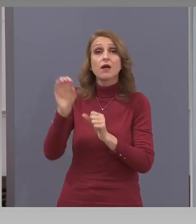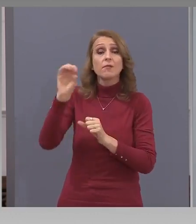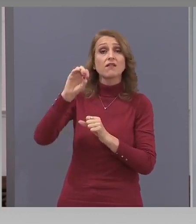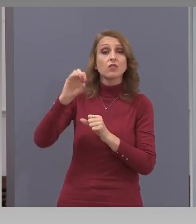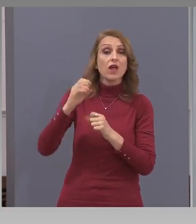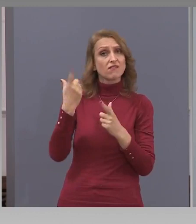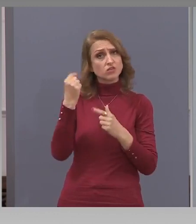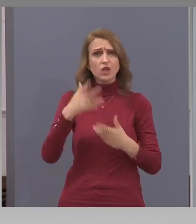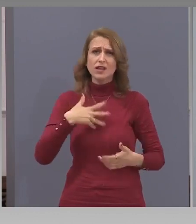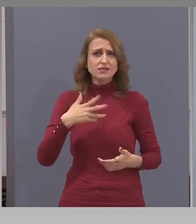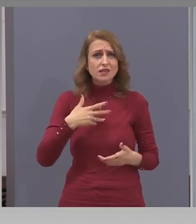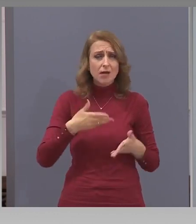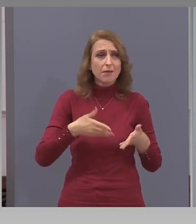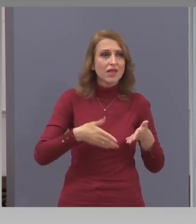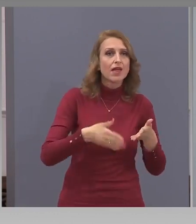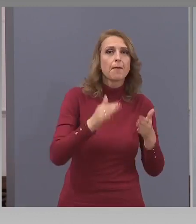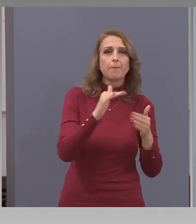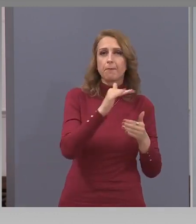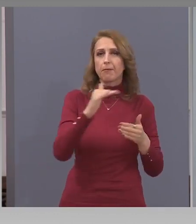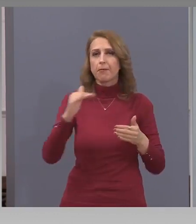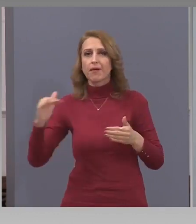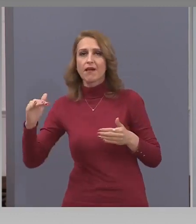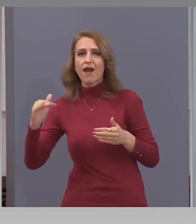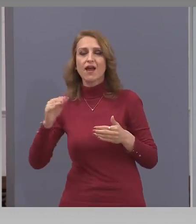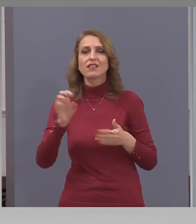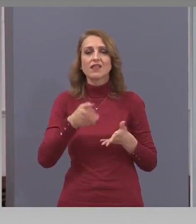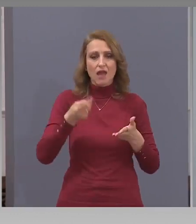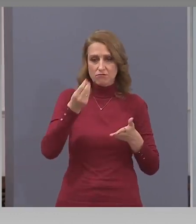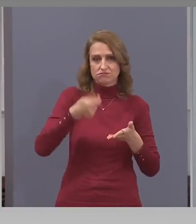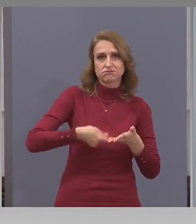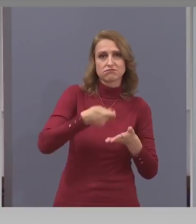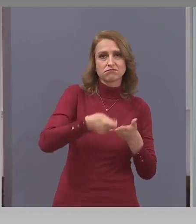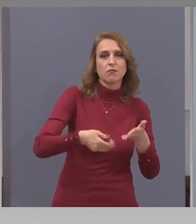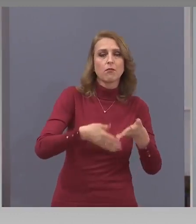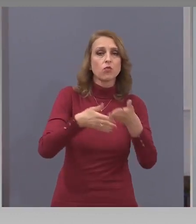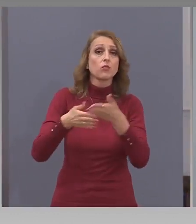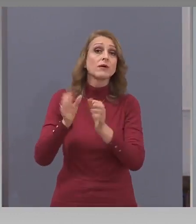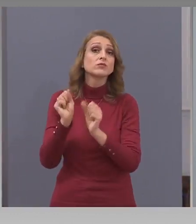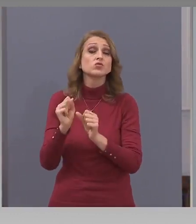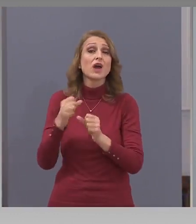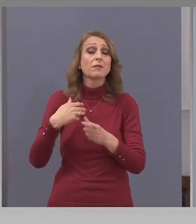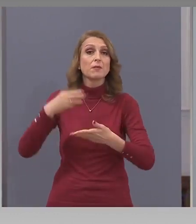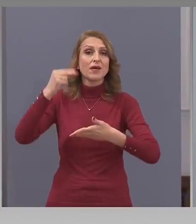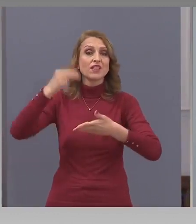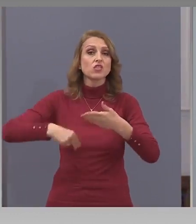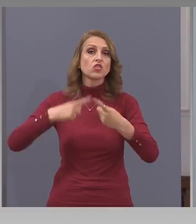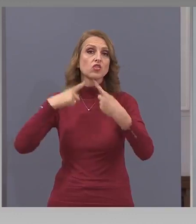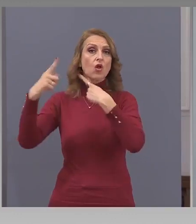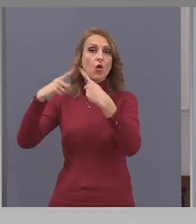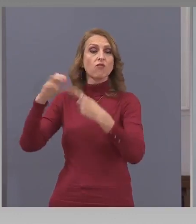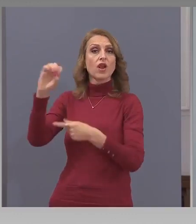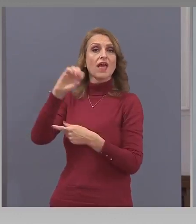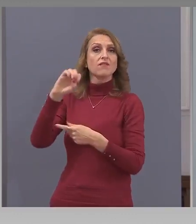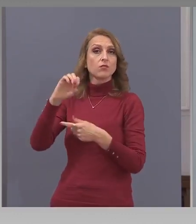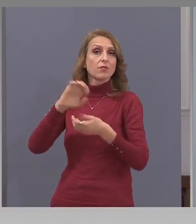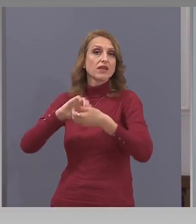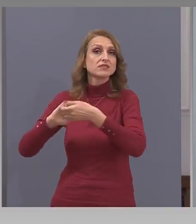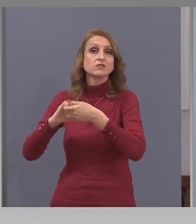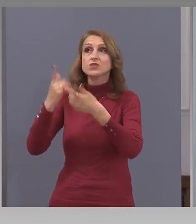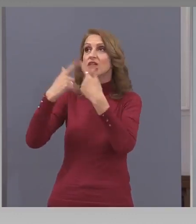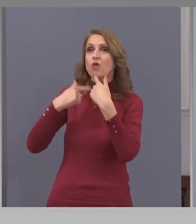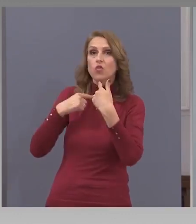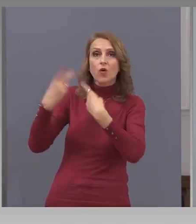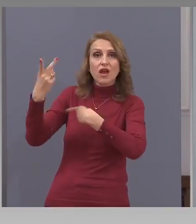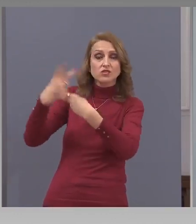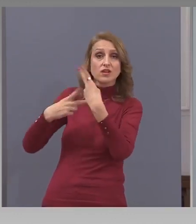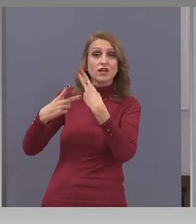сме искали е било незаконно, съгласно нашите договори на Европейския съюз. Защо казват закъснели мерки? Значи